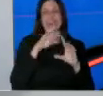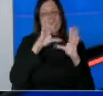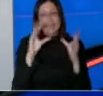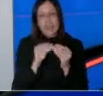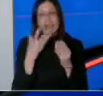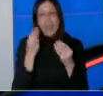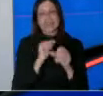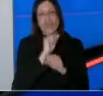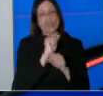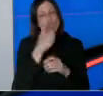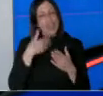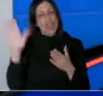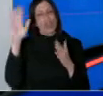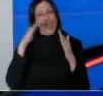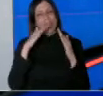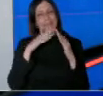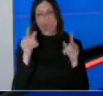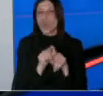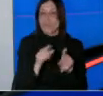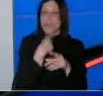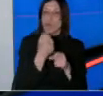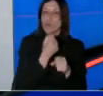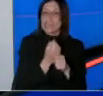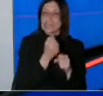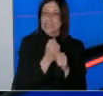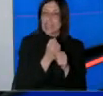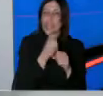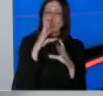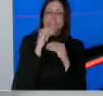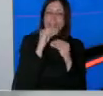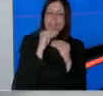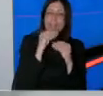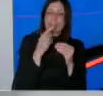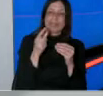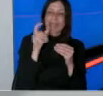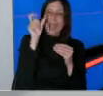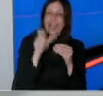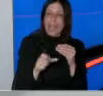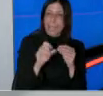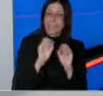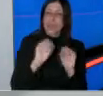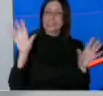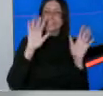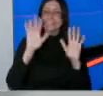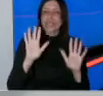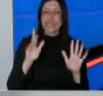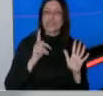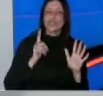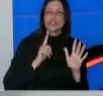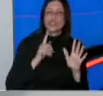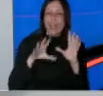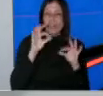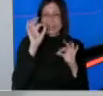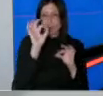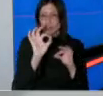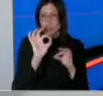מלאי תלונות, לכו הביתה. ככה זה מה שהוא עושה. הוא מדבר על... בעניין מוציא עכשיו סרטונים אישיים למצביעים שלו,